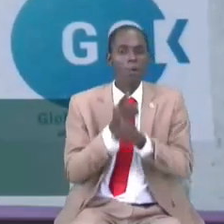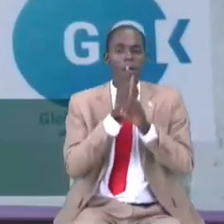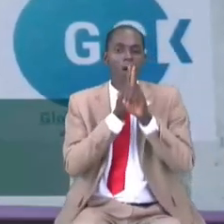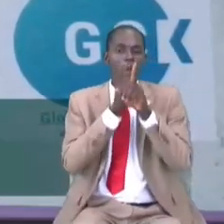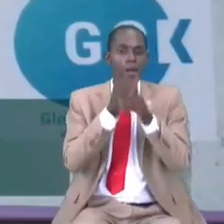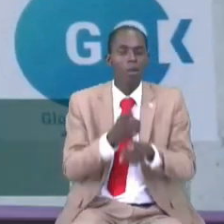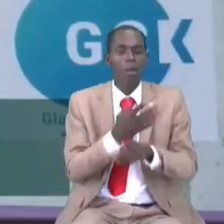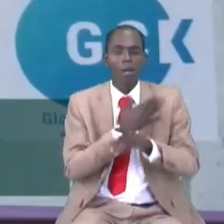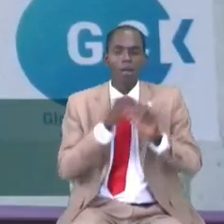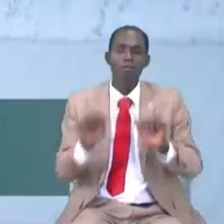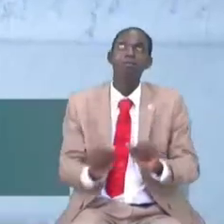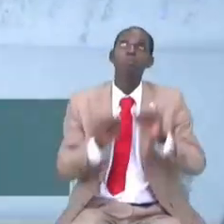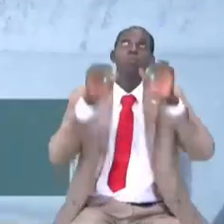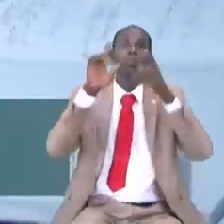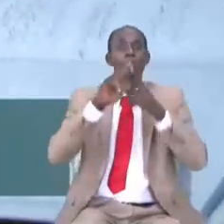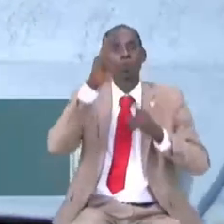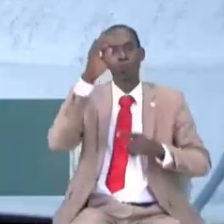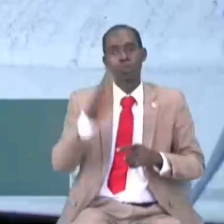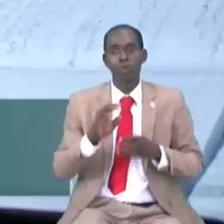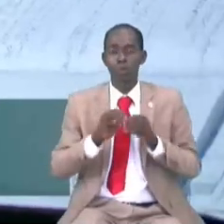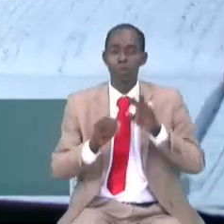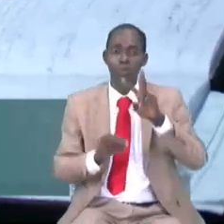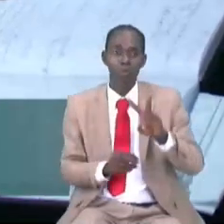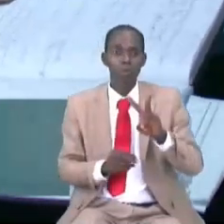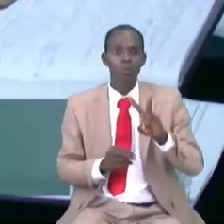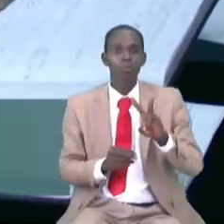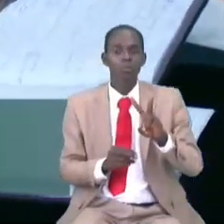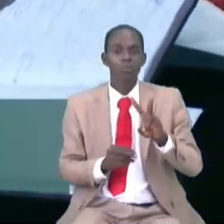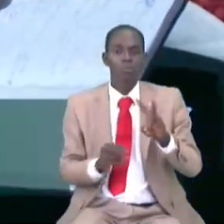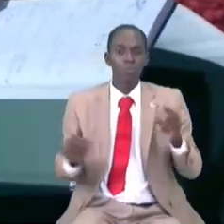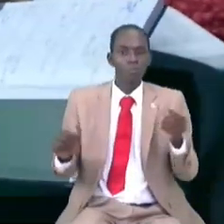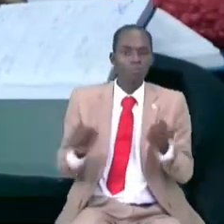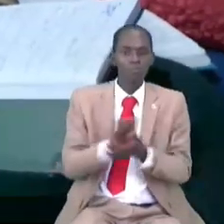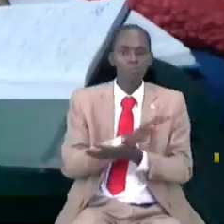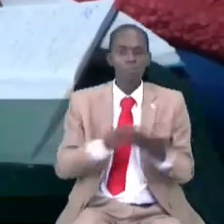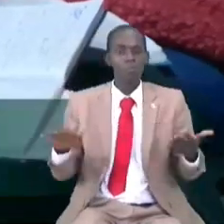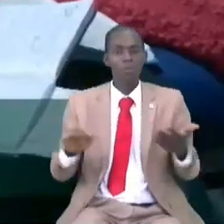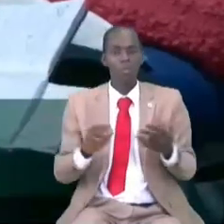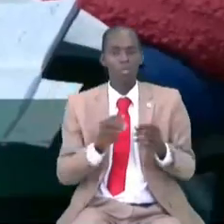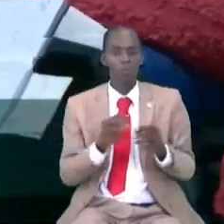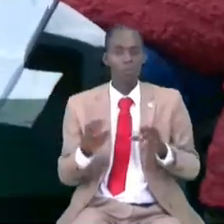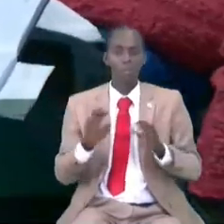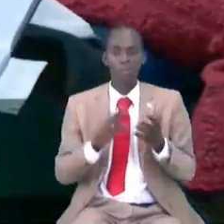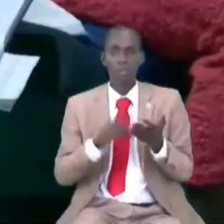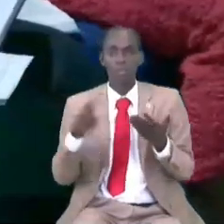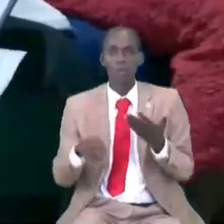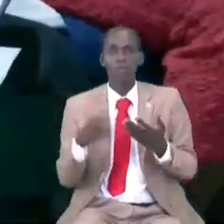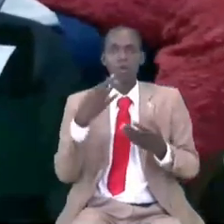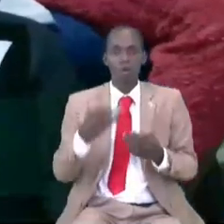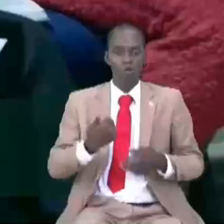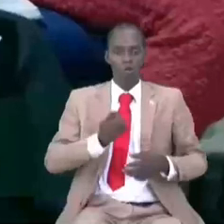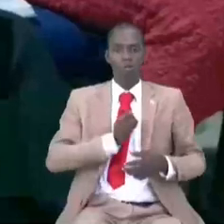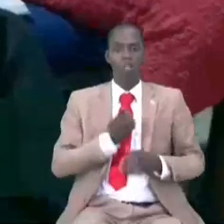Deuxième élément, la réaction périlleuse de la volonté de soi contre Dieu. Troisième élément, la